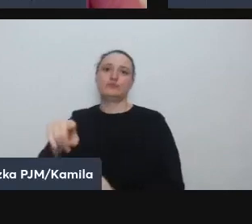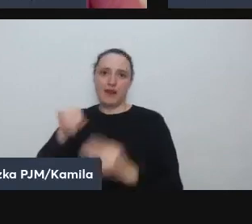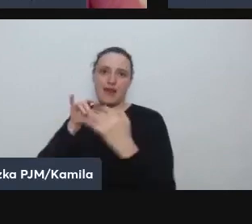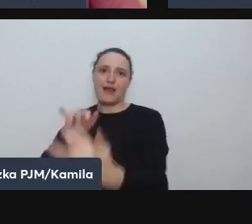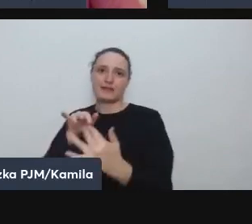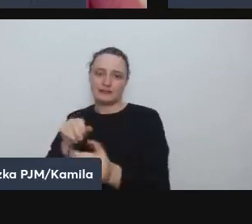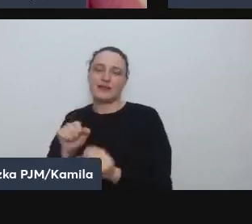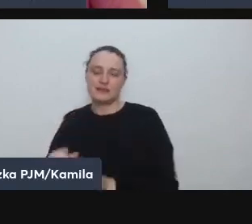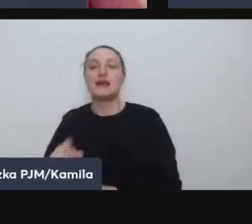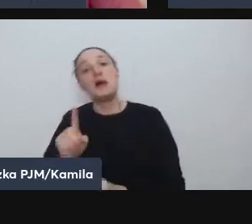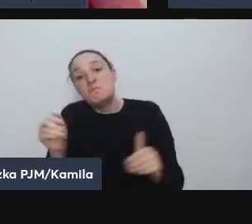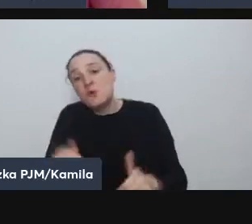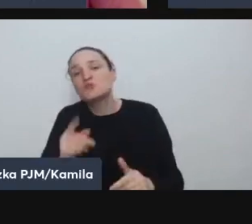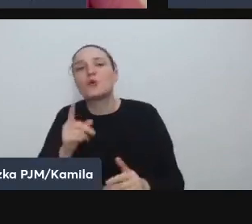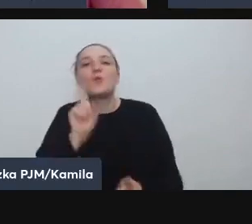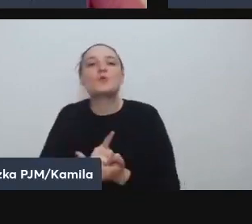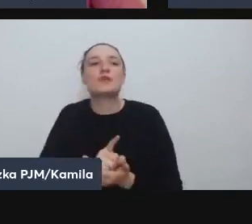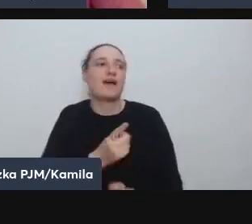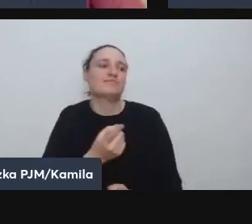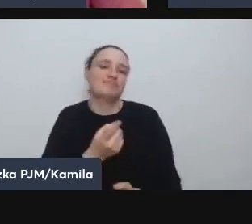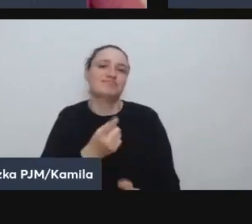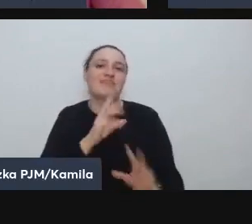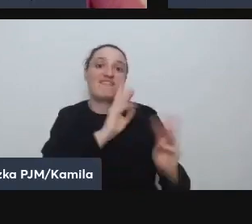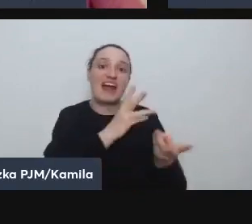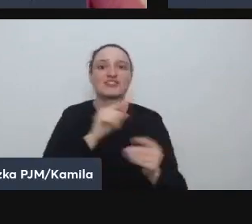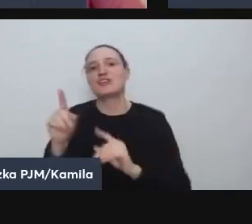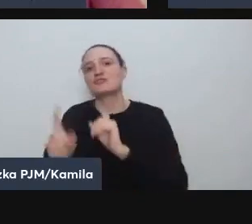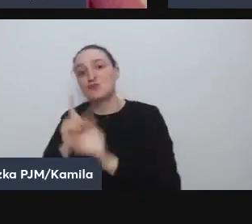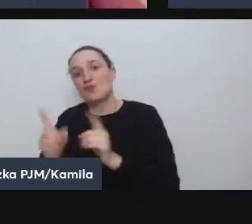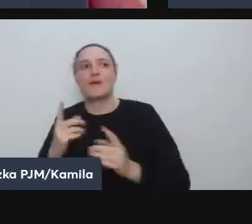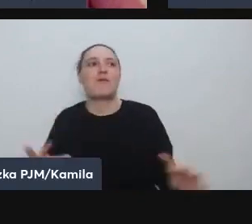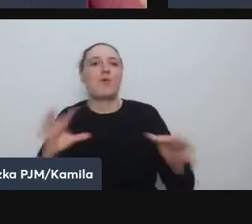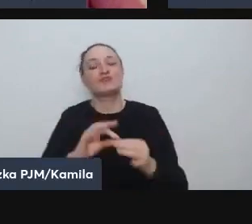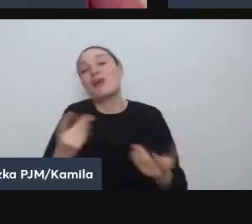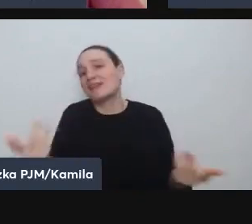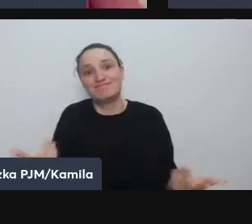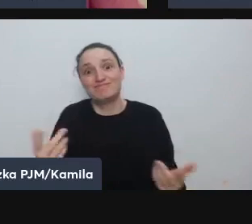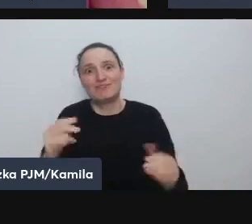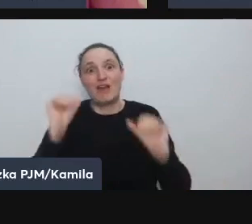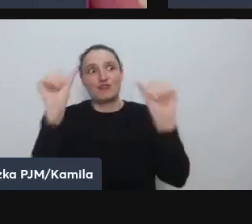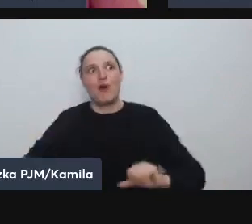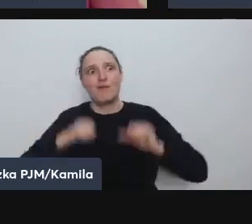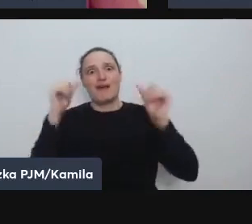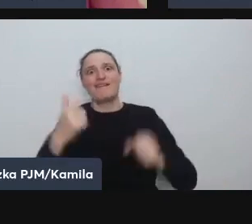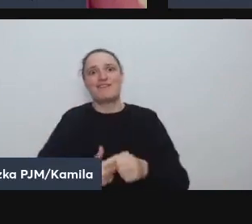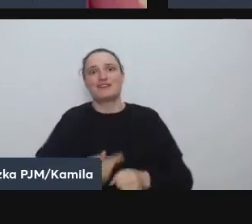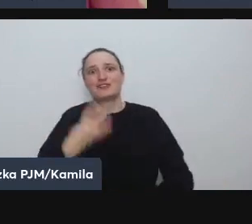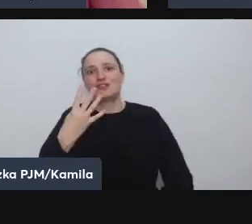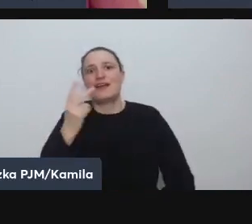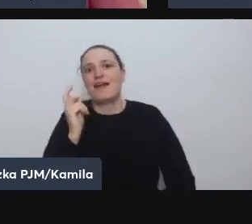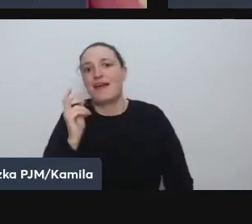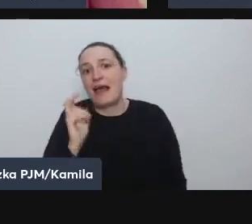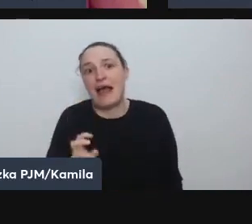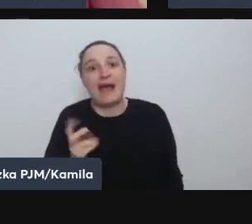kiedyś uda to jakoś bardziej łączyć, chociaż nie wiem, bo doba się jakoś nie chce rozciągać. Ale słuchaj, w ogóle ogólnie da się to poniekąd łączyć. Ostatnio byłam w